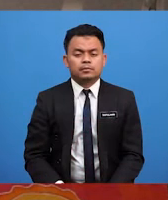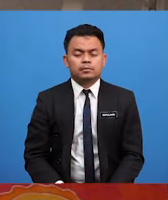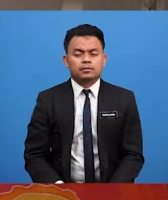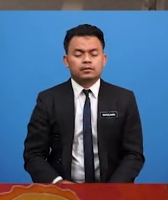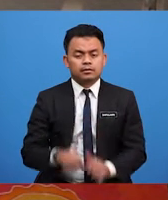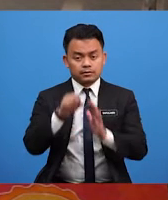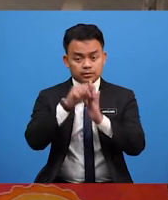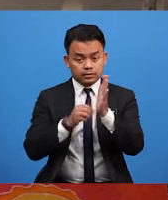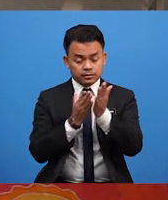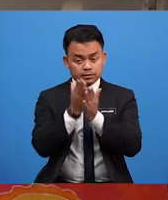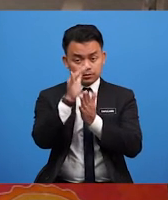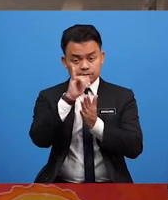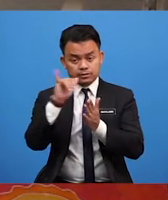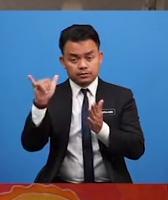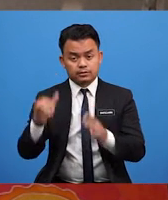Seterusnya,